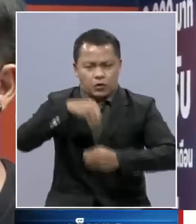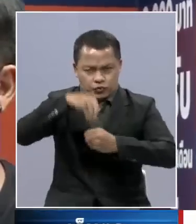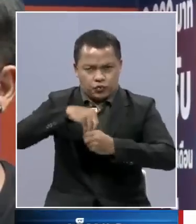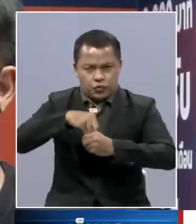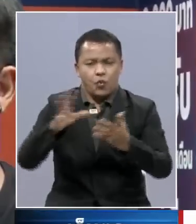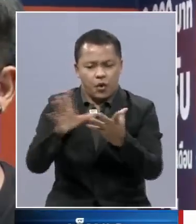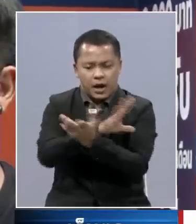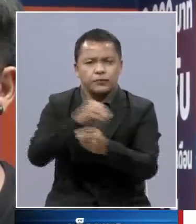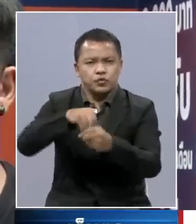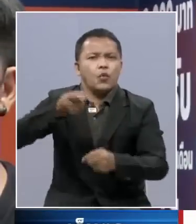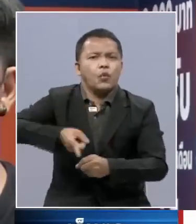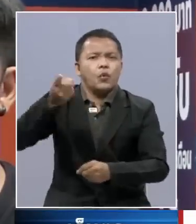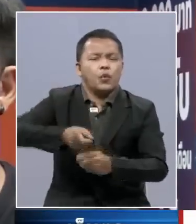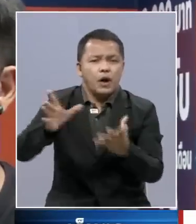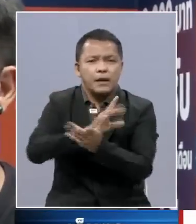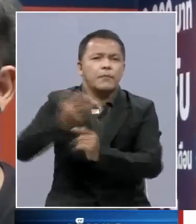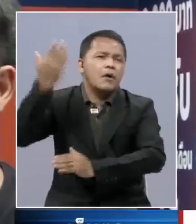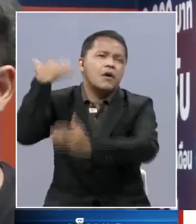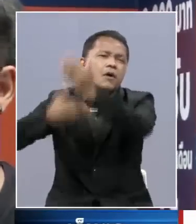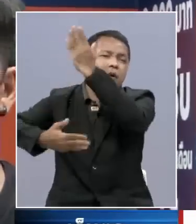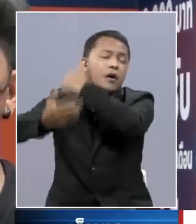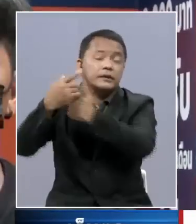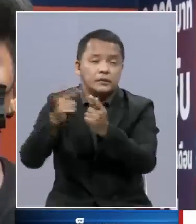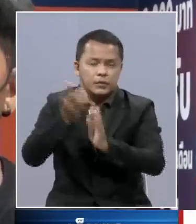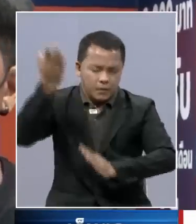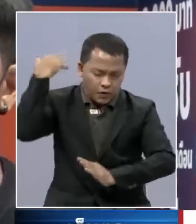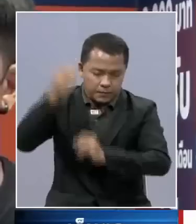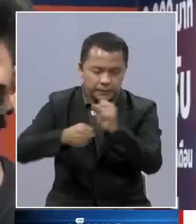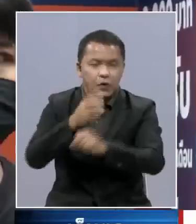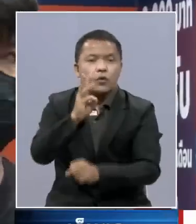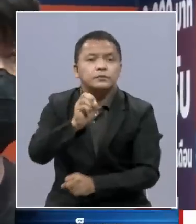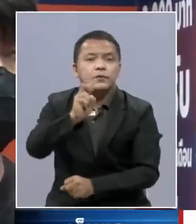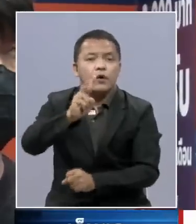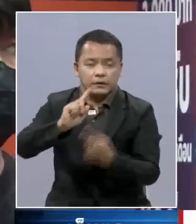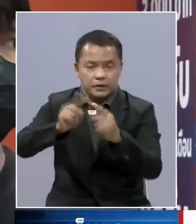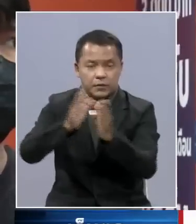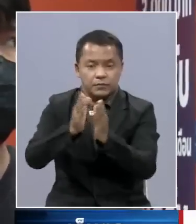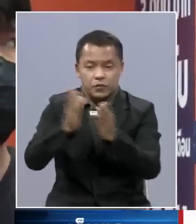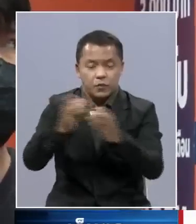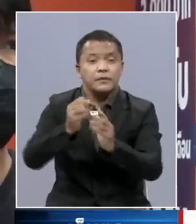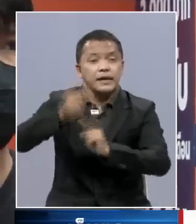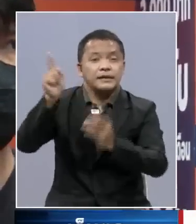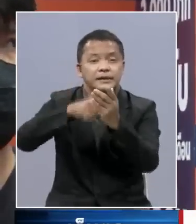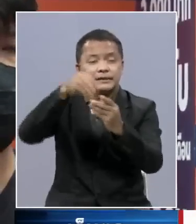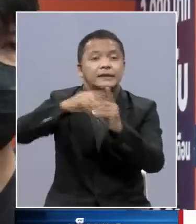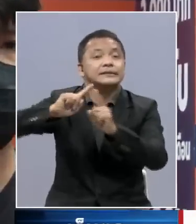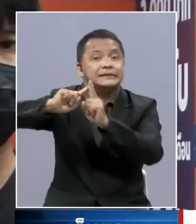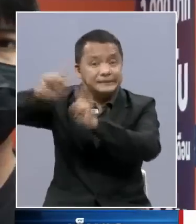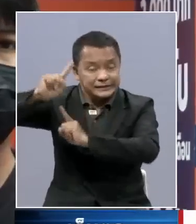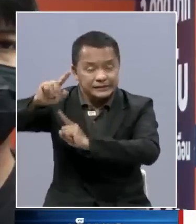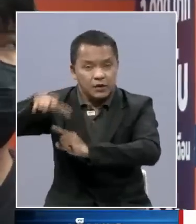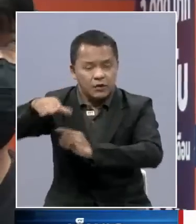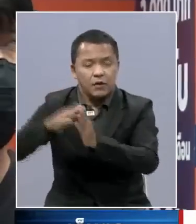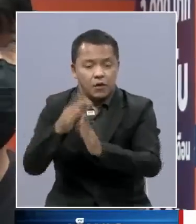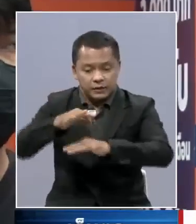ประเพณีที่เคยทำกันมาในอดีตเนี่ยถ้าเกิดไม่นับรวมเมื่อปี62จะพบว่าพรรคการเมืองที่ชนะการเลือกตั้งเป็นอันดับที่1